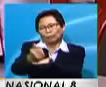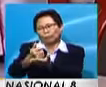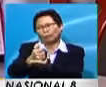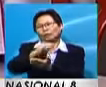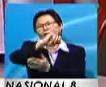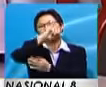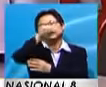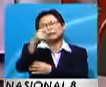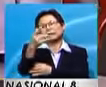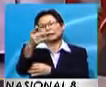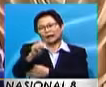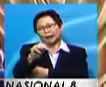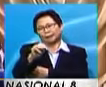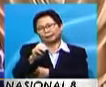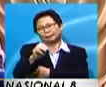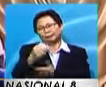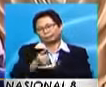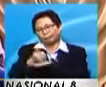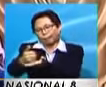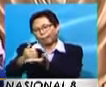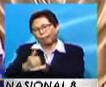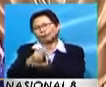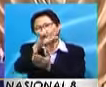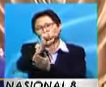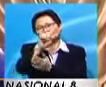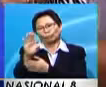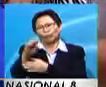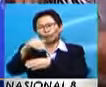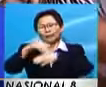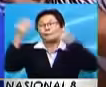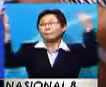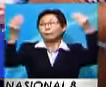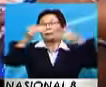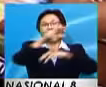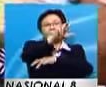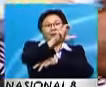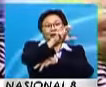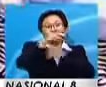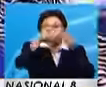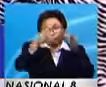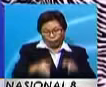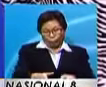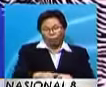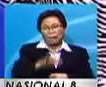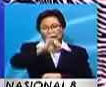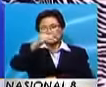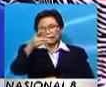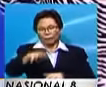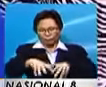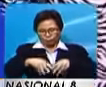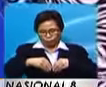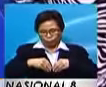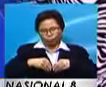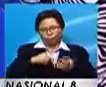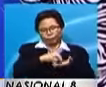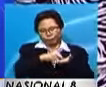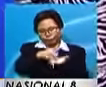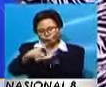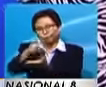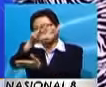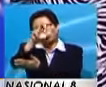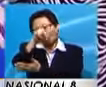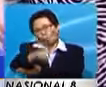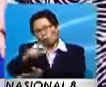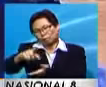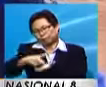jabatan yang kebajikan masyarakat di sungai besar kepada majelis ini 30 menerima bantuan tetap jacket menerima sumbangan masing-masing